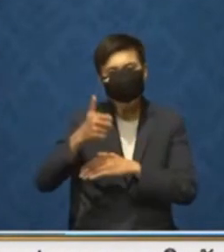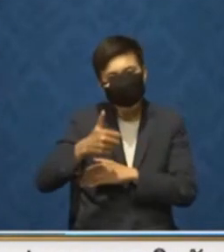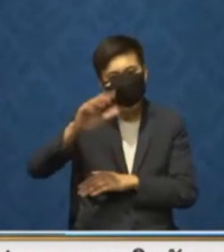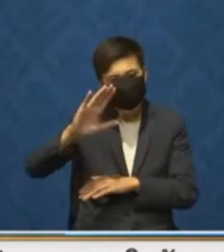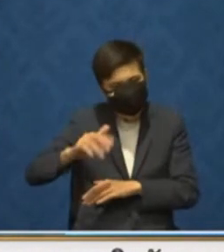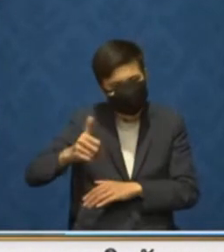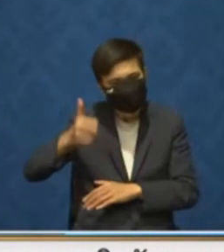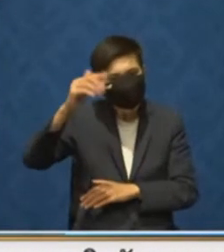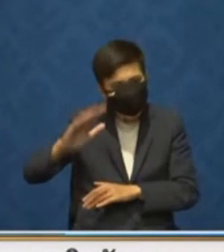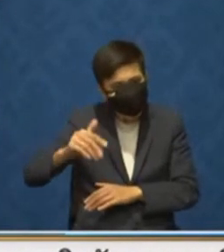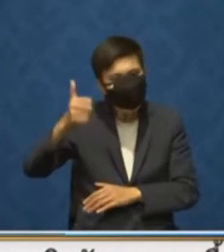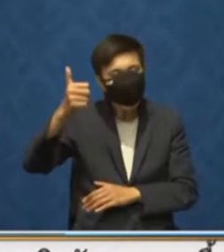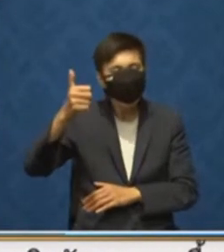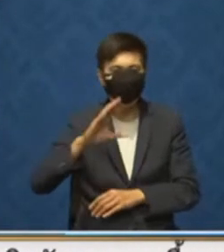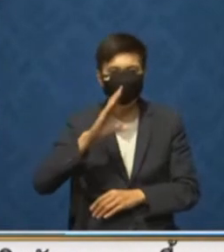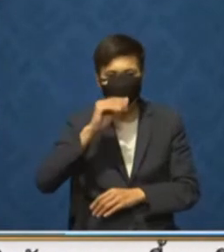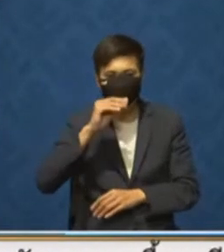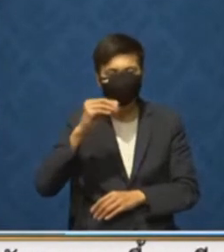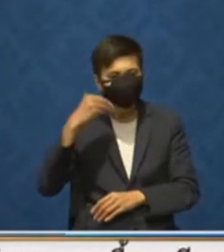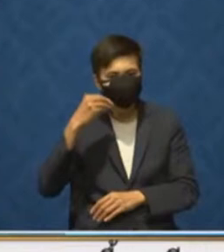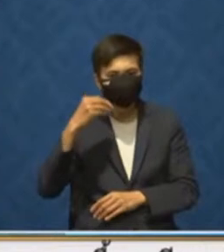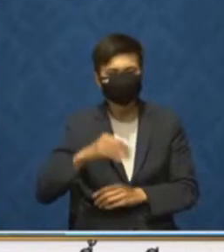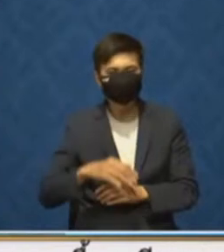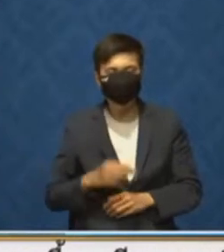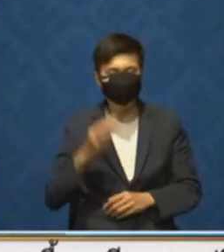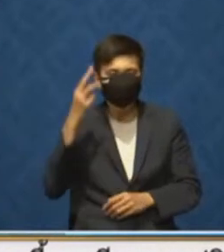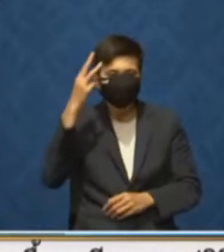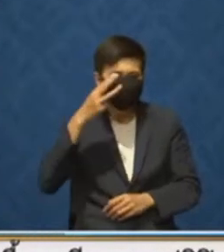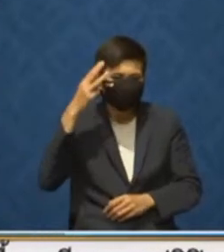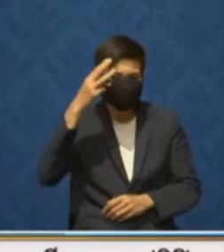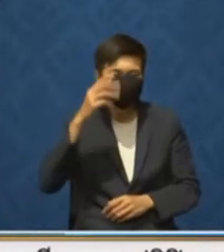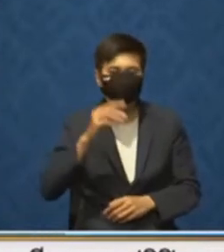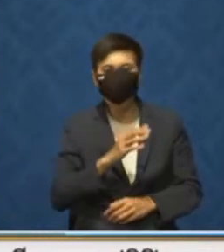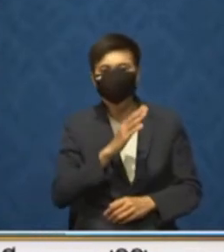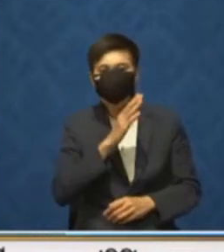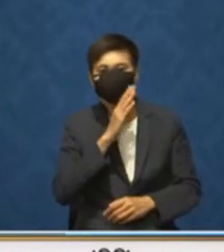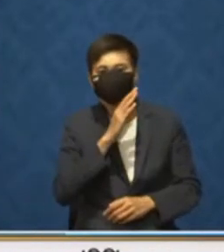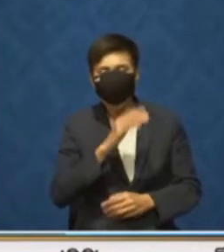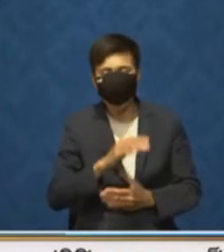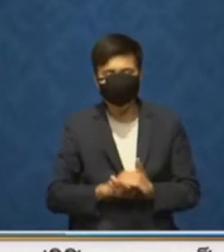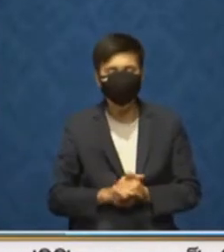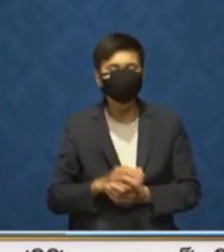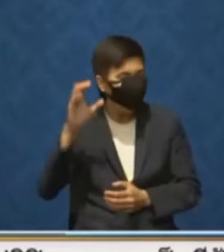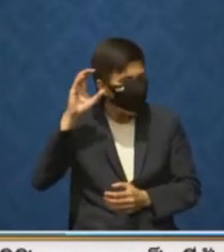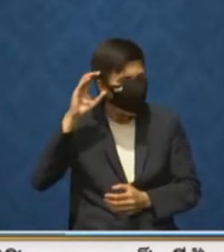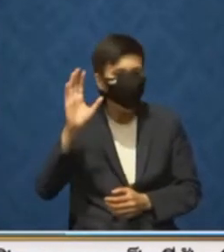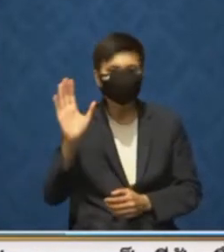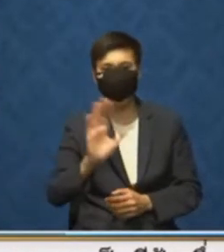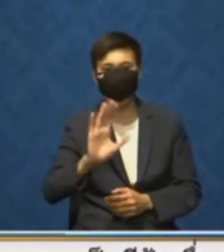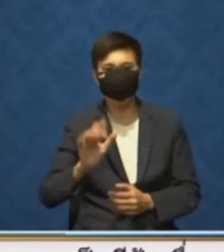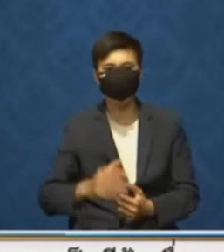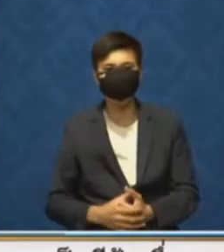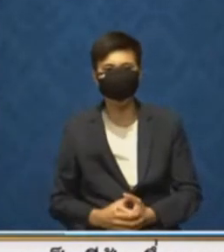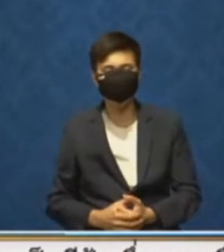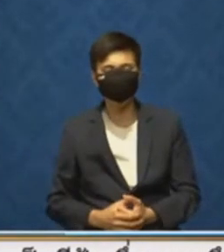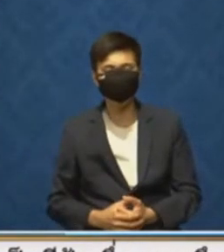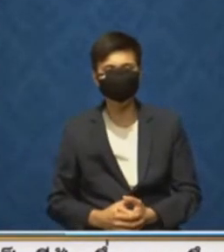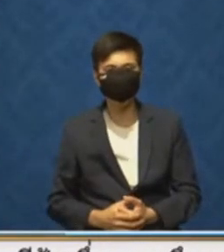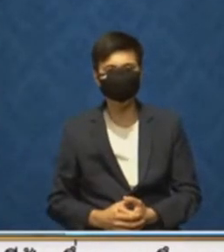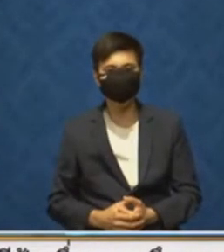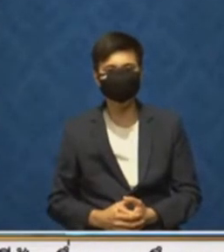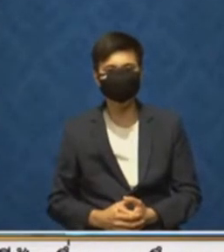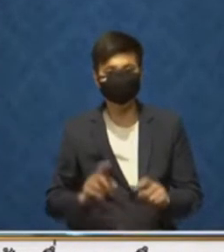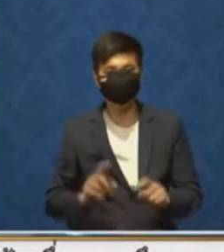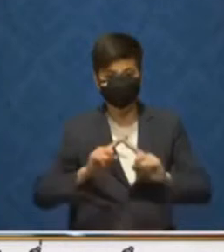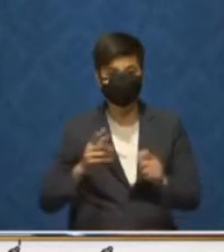มันเป็นสิ่งที่กลัวงมากๆครับแล้วก็เป็นสิ่งที่ไม่สามารถที่จะไว้วางใจไม่ได้มีแต่